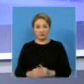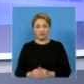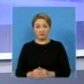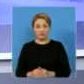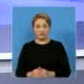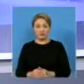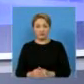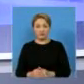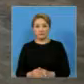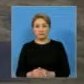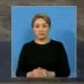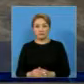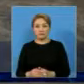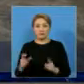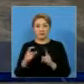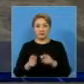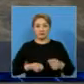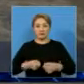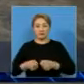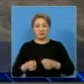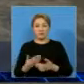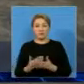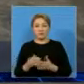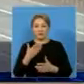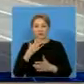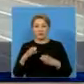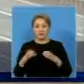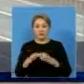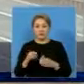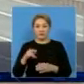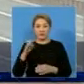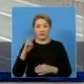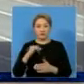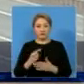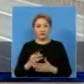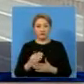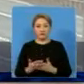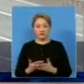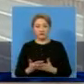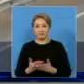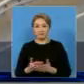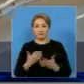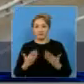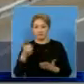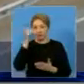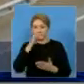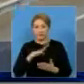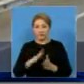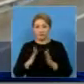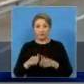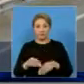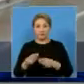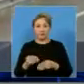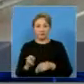деньги. По словам руководителя филиала национальной компании «Казавтожол» Марата Махамбетова, в текущем году на